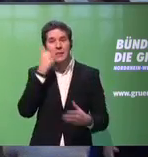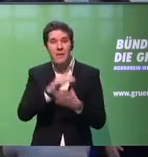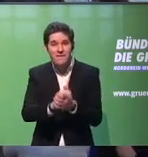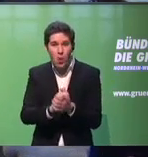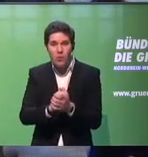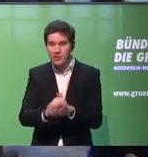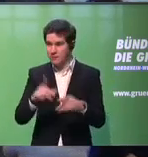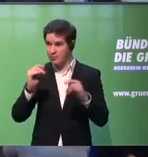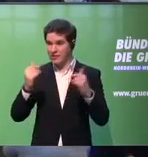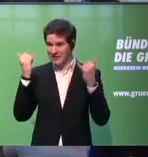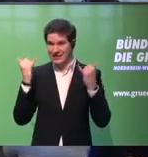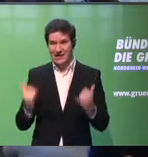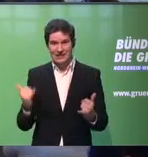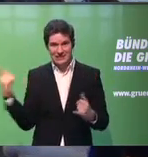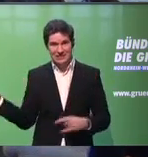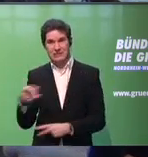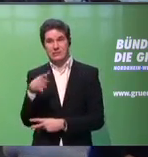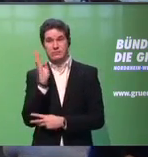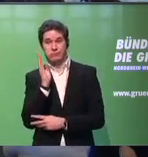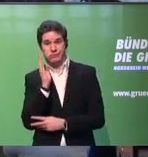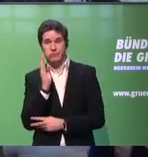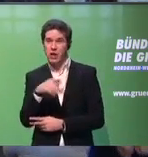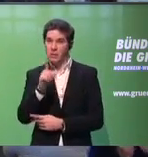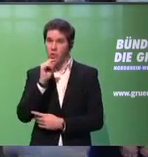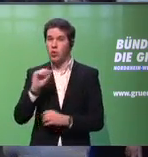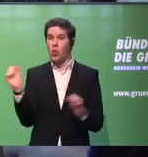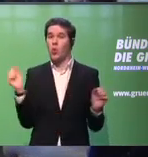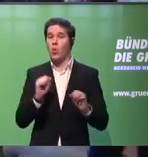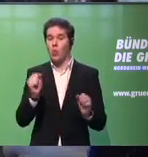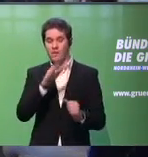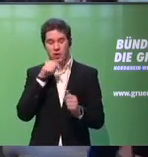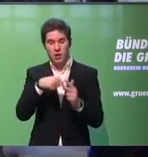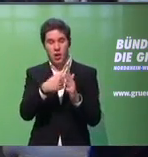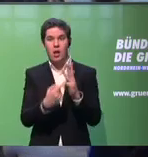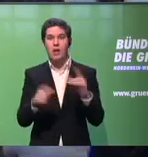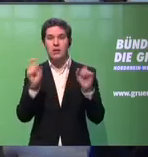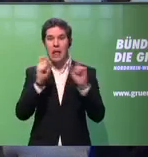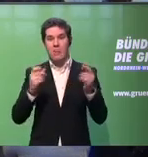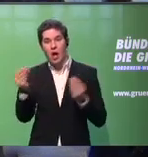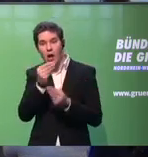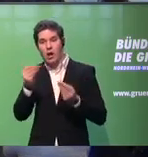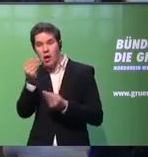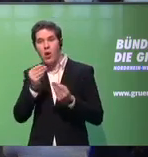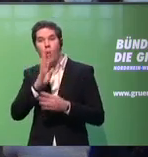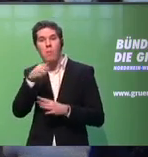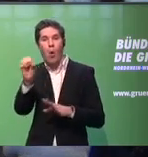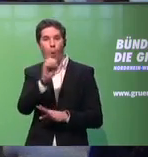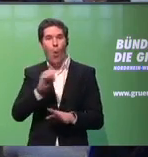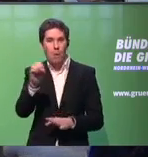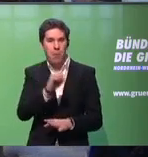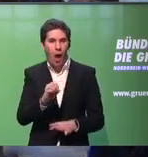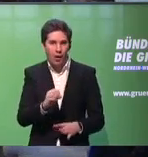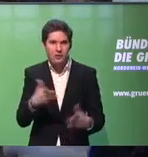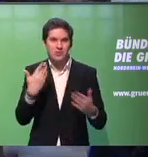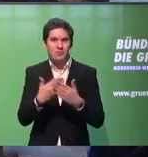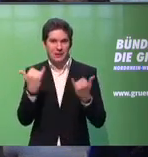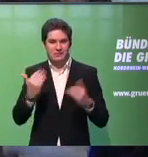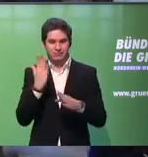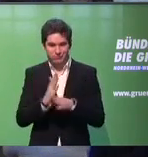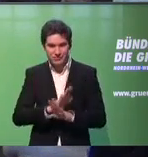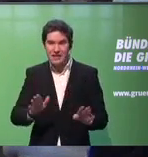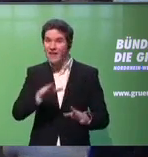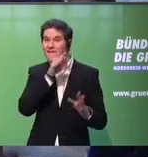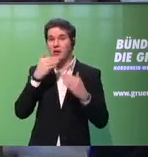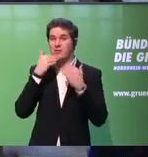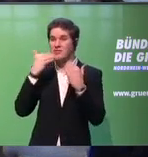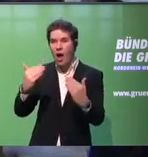eines riesigen, intensiven Abarbeitens vieler Themen der europäischen Politik. Erstmal herzlichen Dank hier an